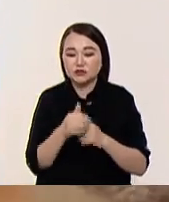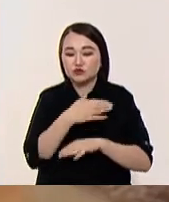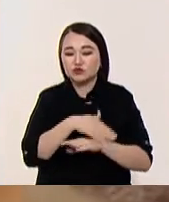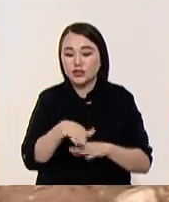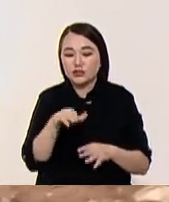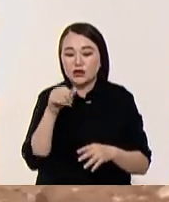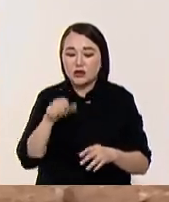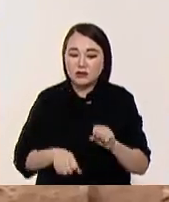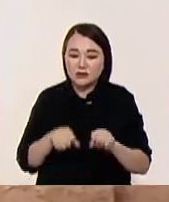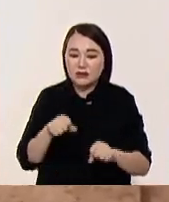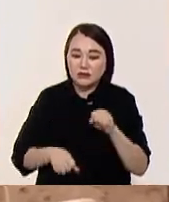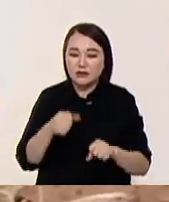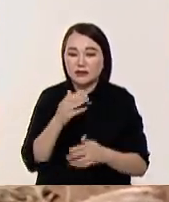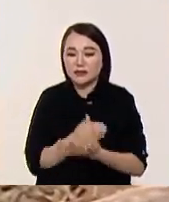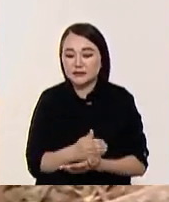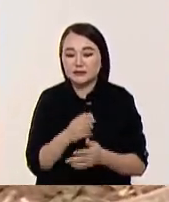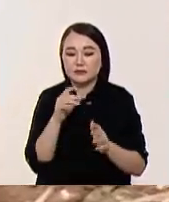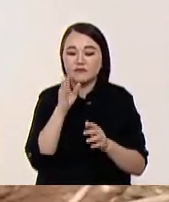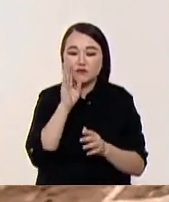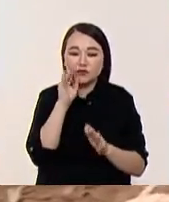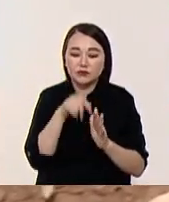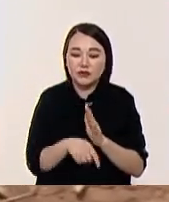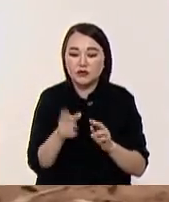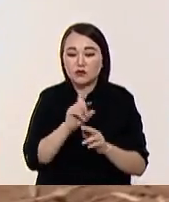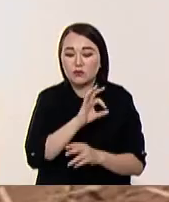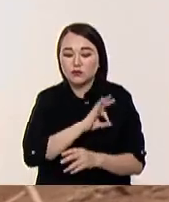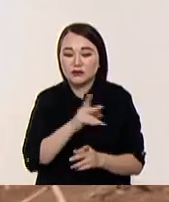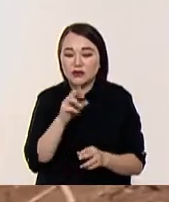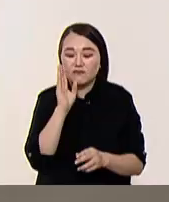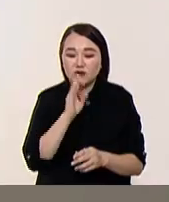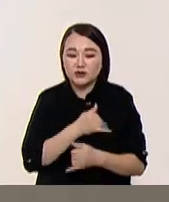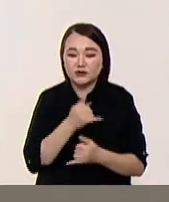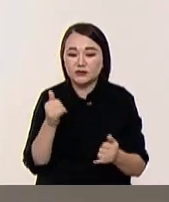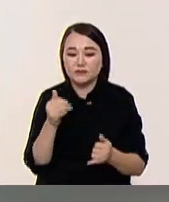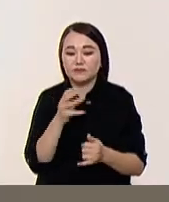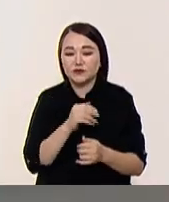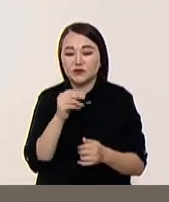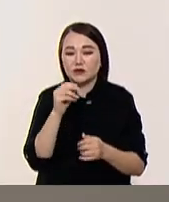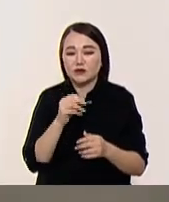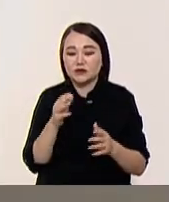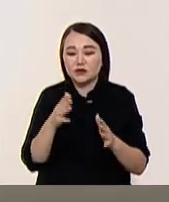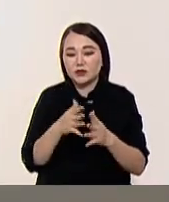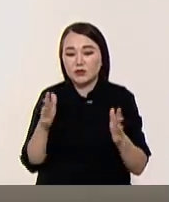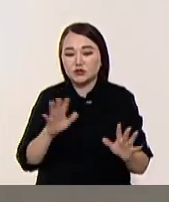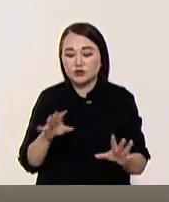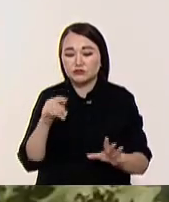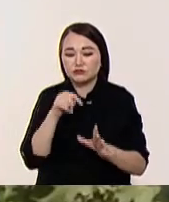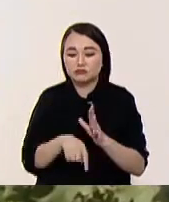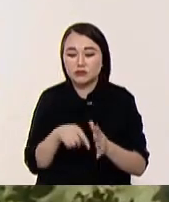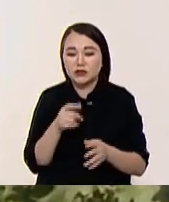участке колодец или скважина. Подземные воды, которые используют для водоснабжения, залегают на небольшой глубине.